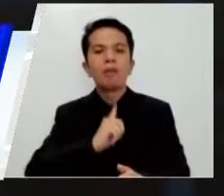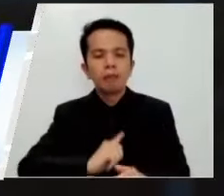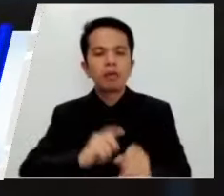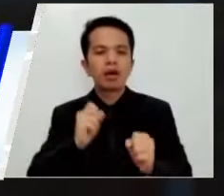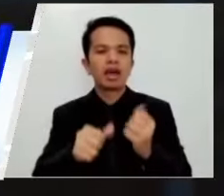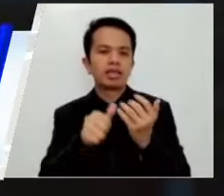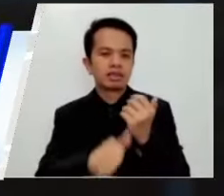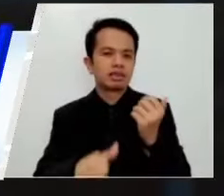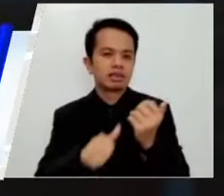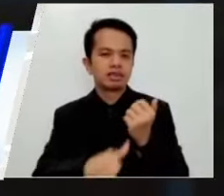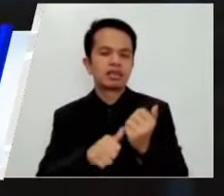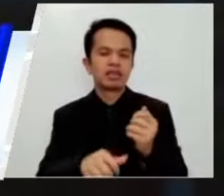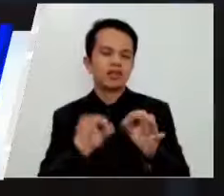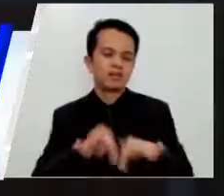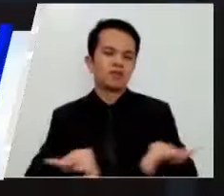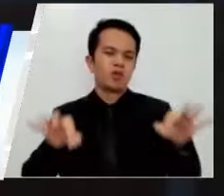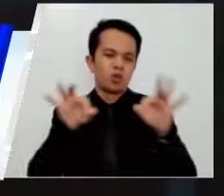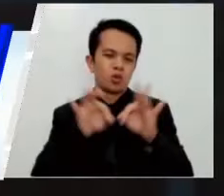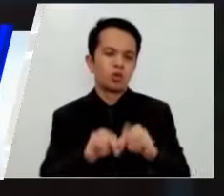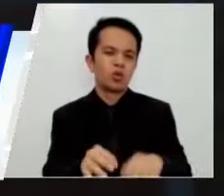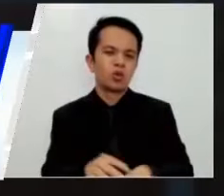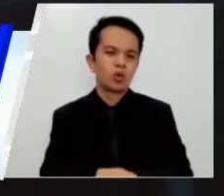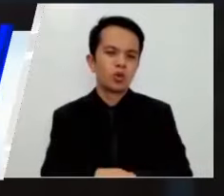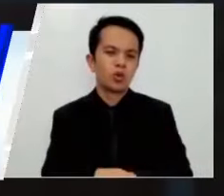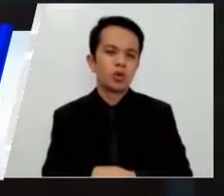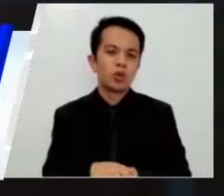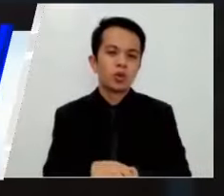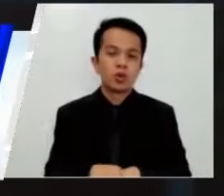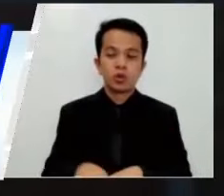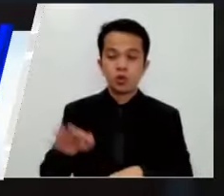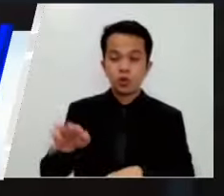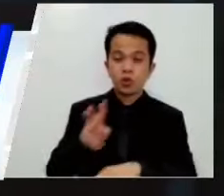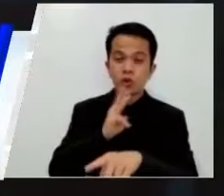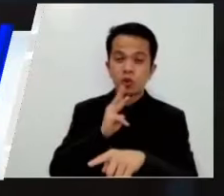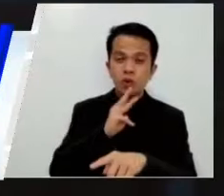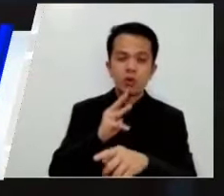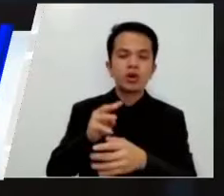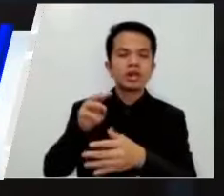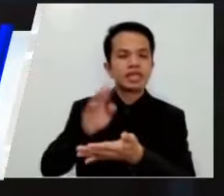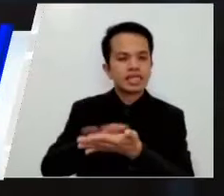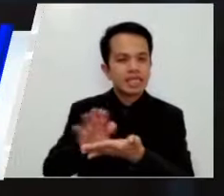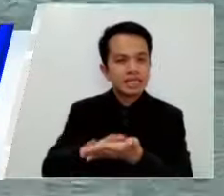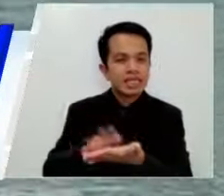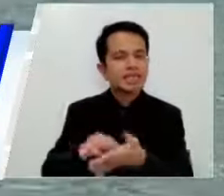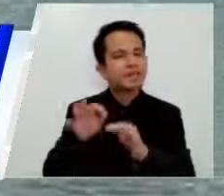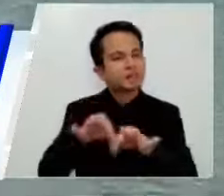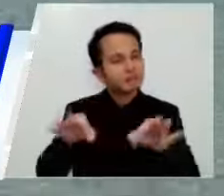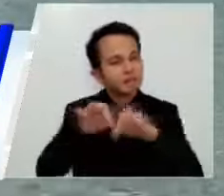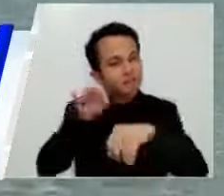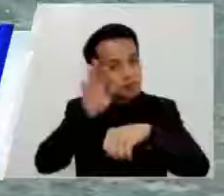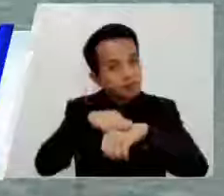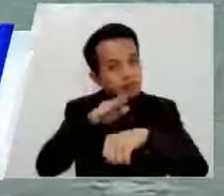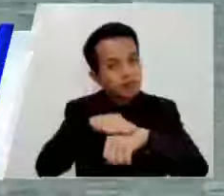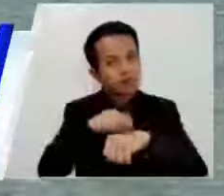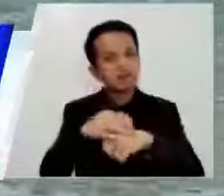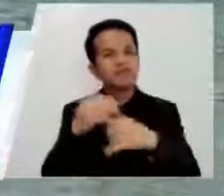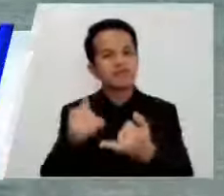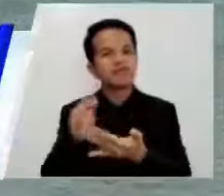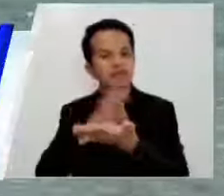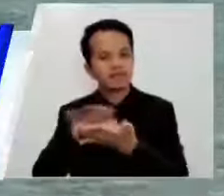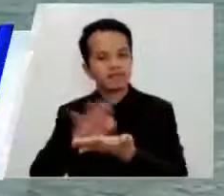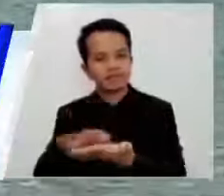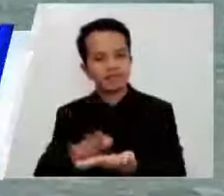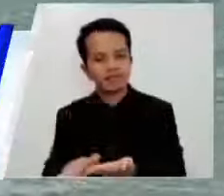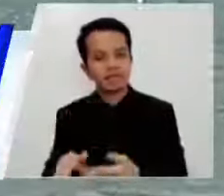very important na reminder sa ating mga resort owners na dinadagsangan. Kung makakakita raw ng